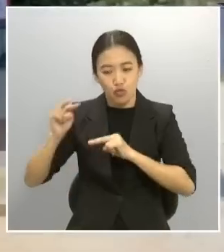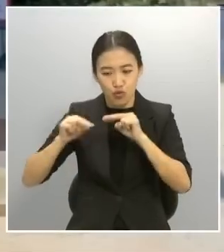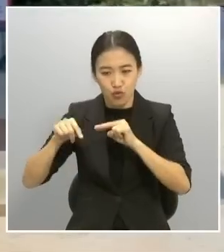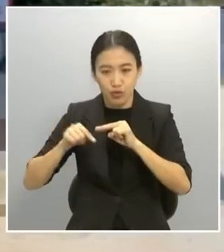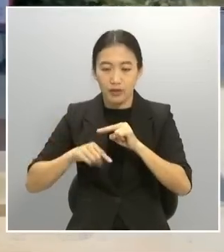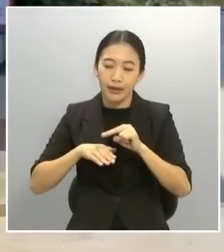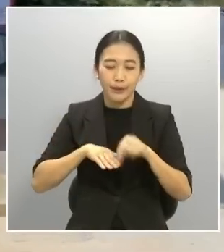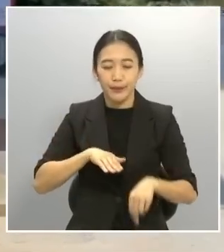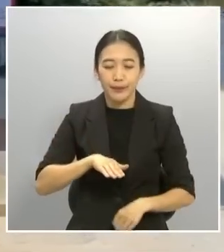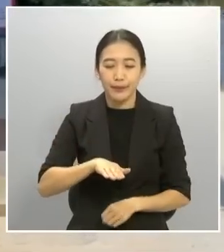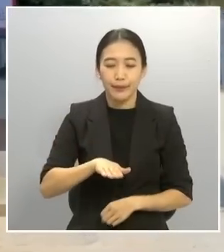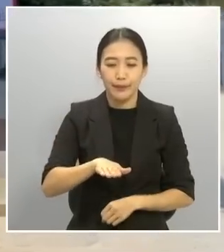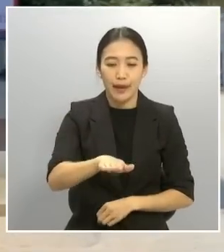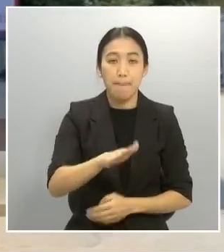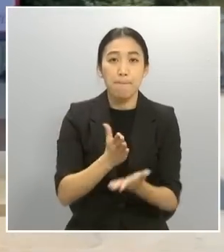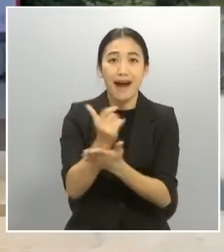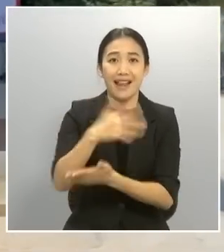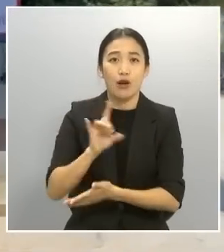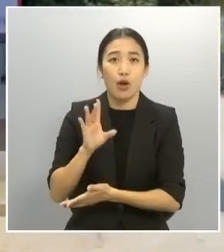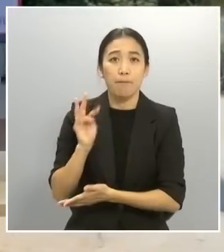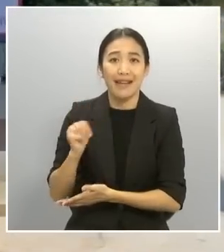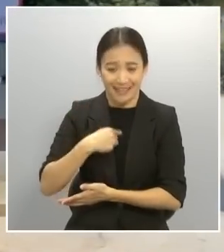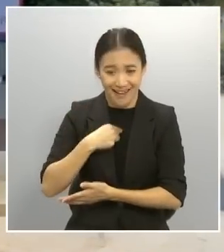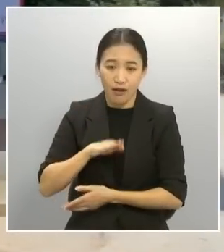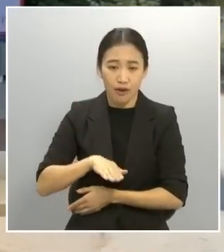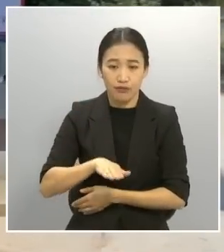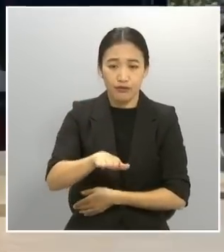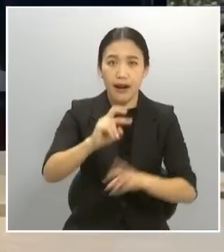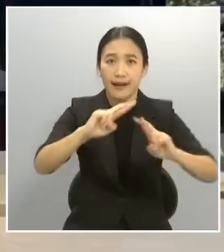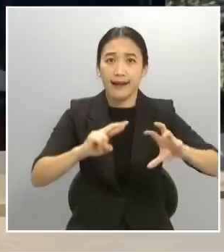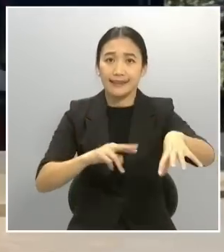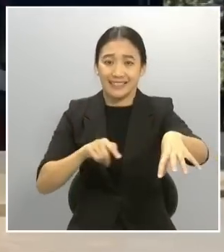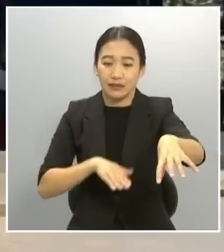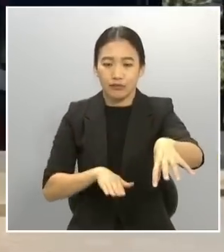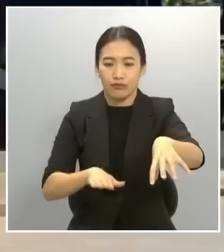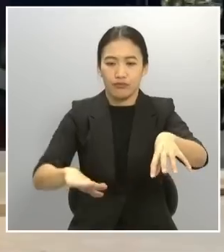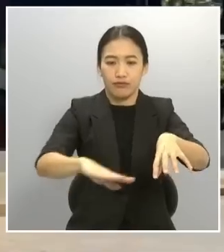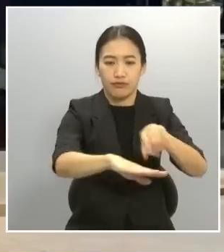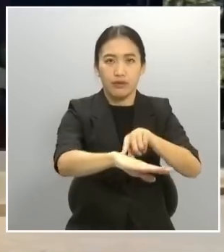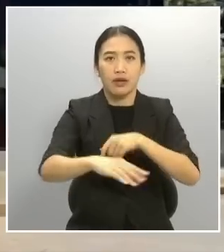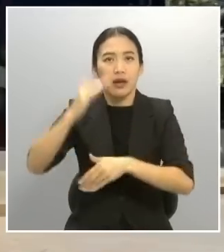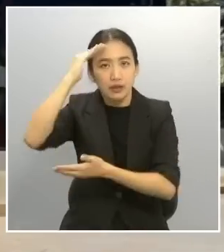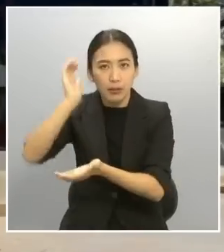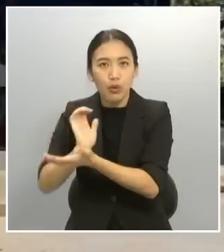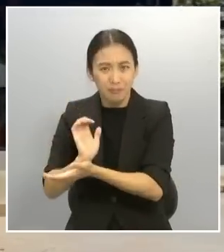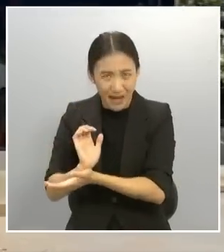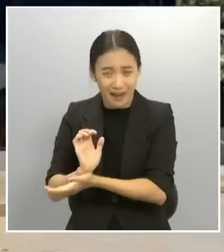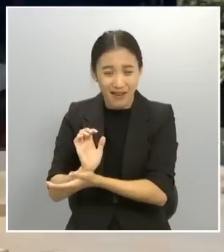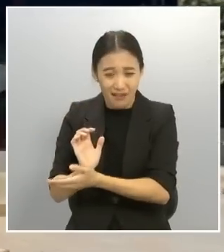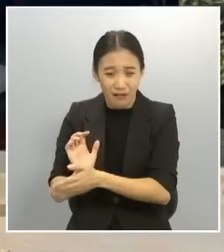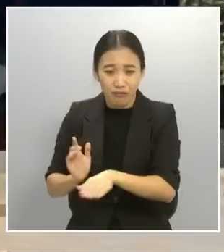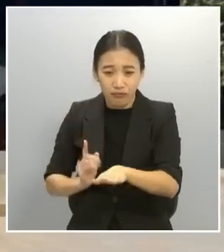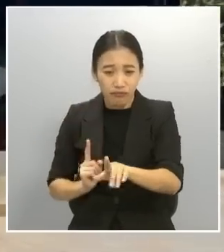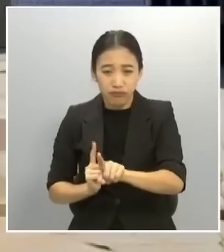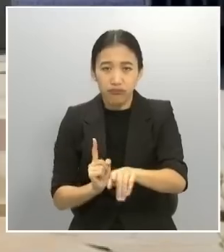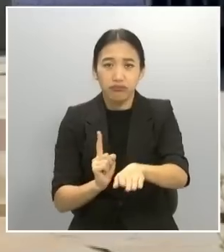นี่อะไรกันสุดท้ายปิดร้านอาหารเพราะไม่มีใครเข้ามากินเลย ร้านลาบร้อย เหมือนกับมากินที่นี่ตำรวจจะต